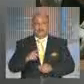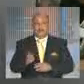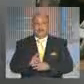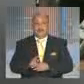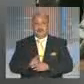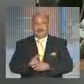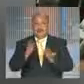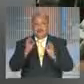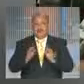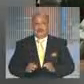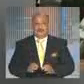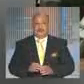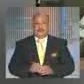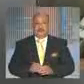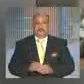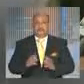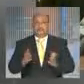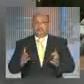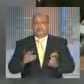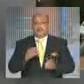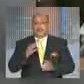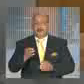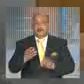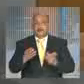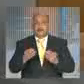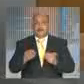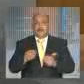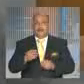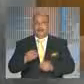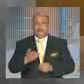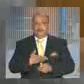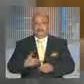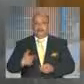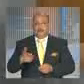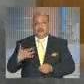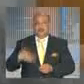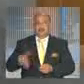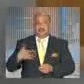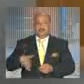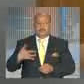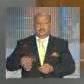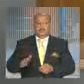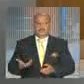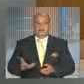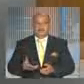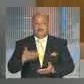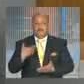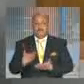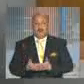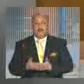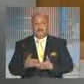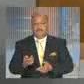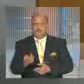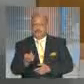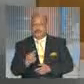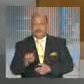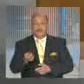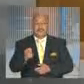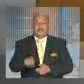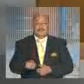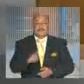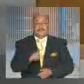أصبح عندهم الصفة ولسان الدفاع من حقه يستنطق المتهمين. زملائنا نائبو القائمين بالحق الشخصي لهم الحق في